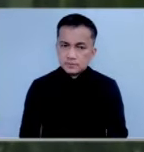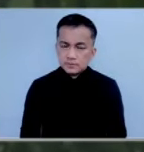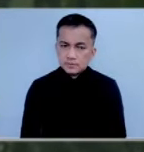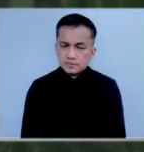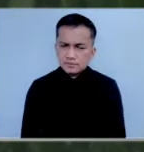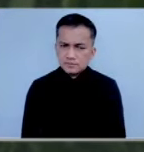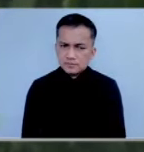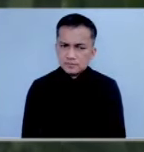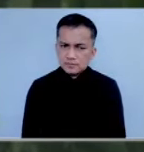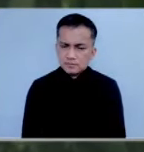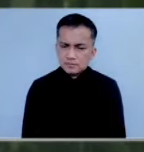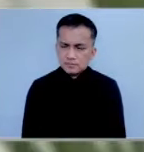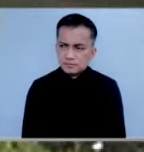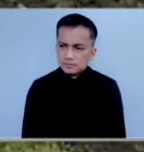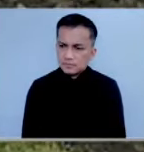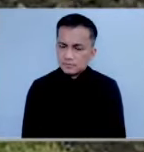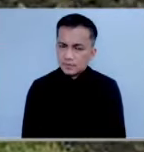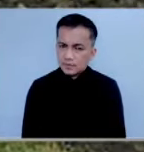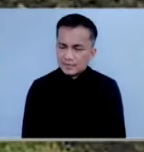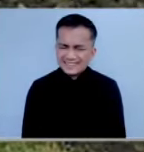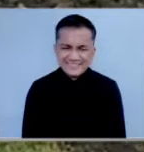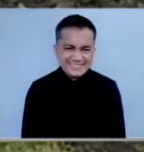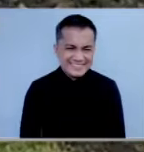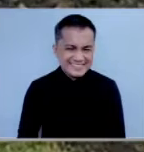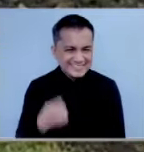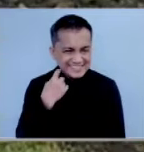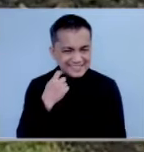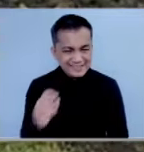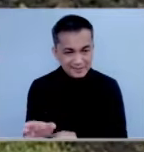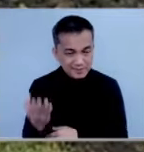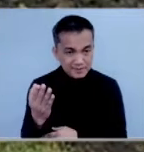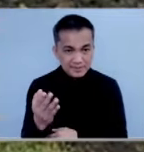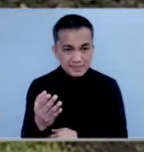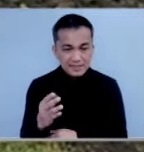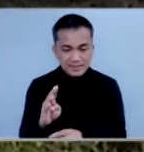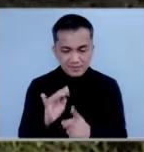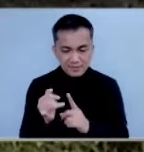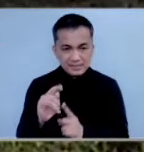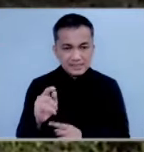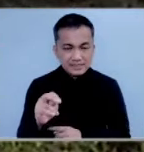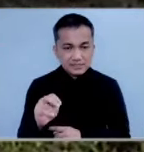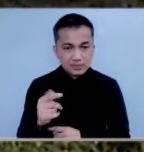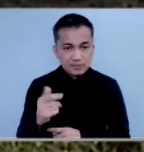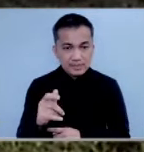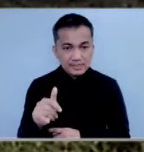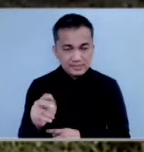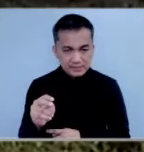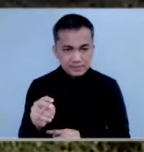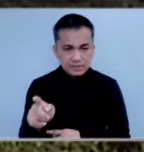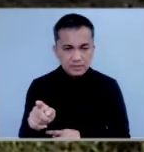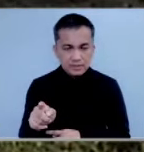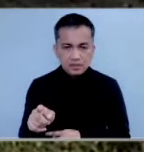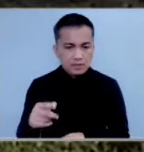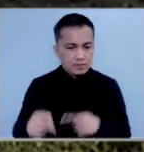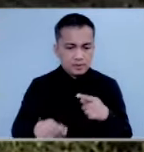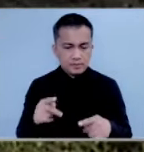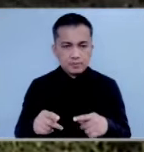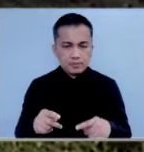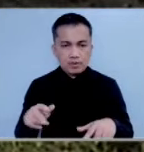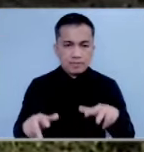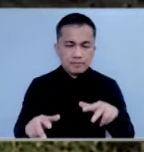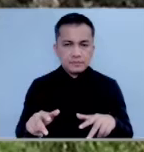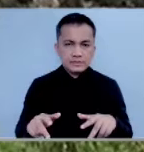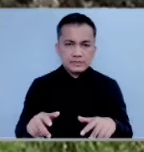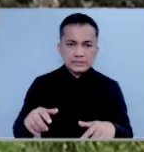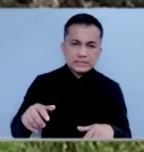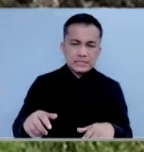Ginobatan sa Albay kanina umaga. Sa barangay Tandarora sa Ginobatan, hindi mapakali ang mga residente. Tuwing